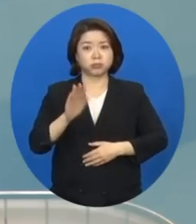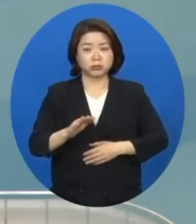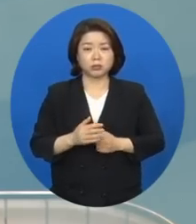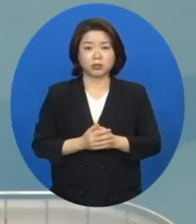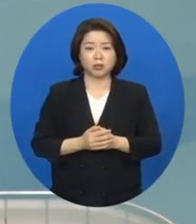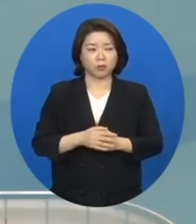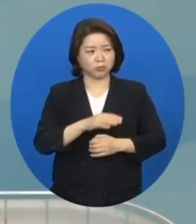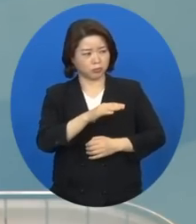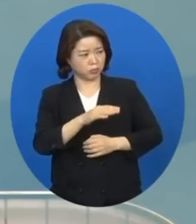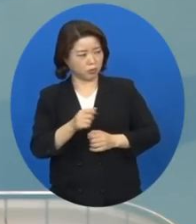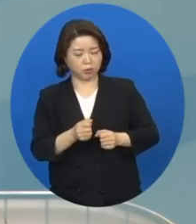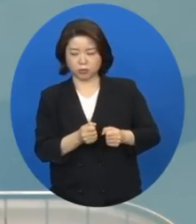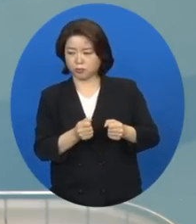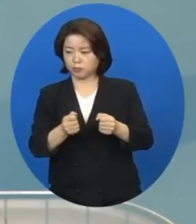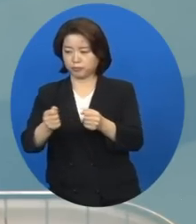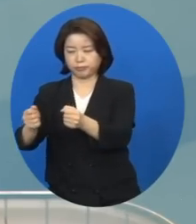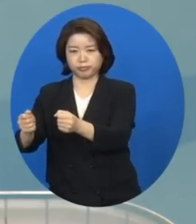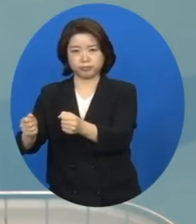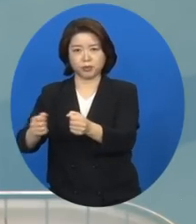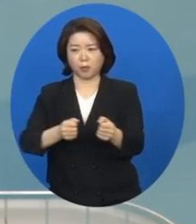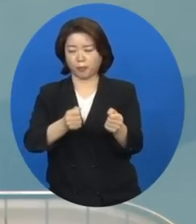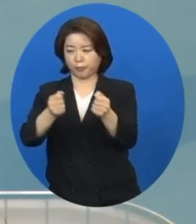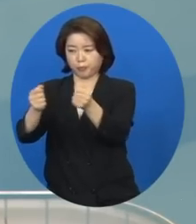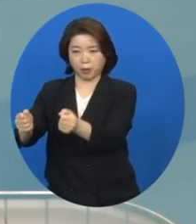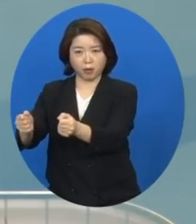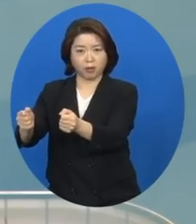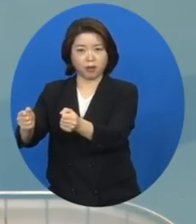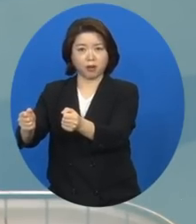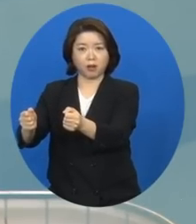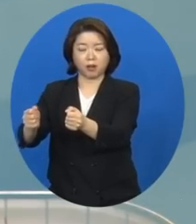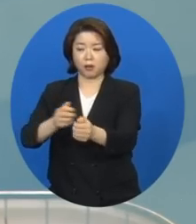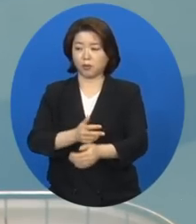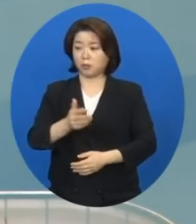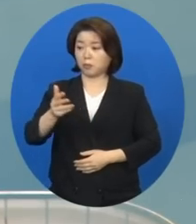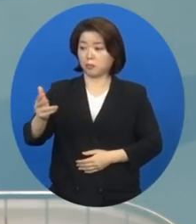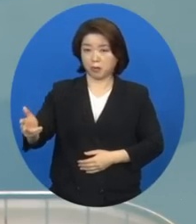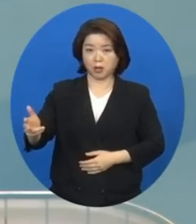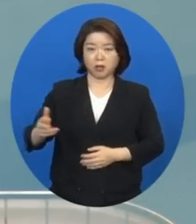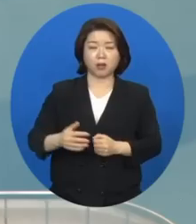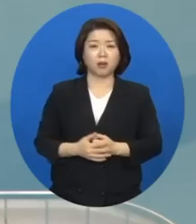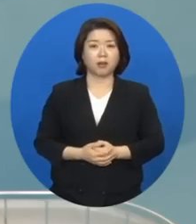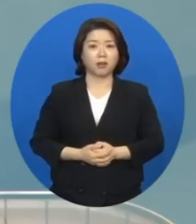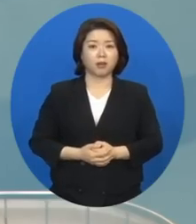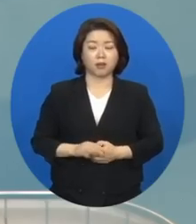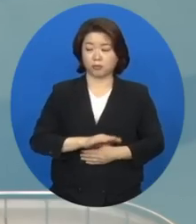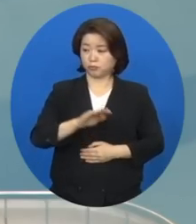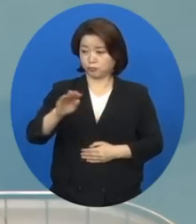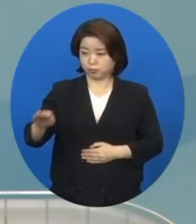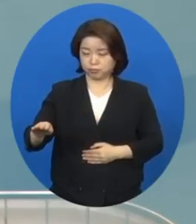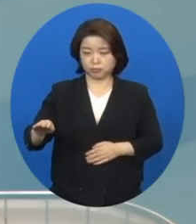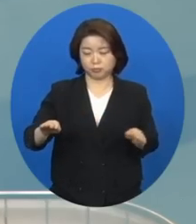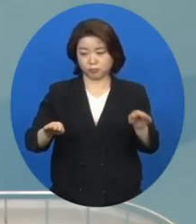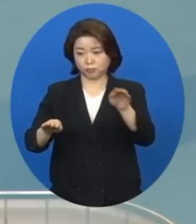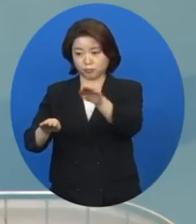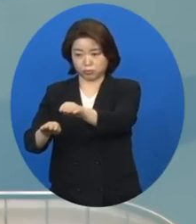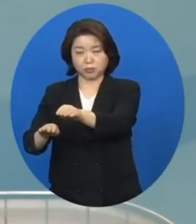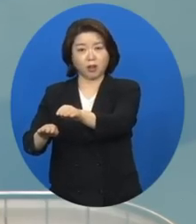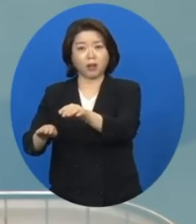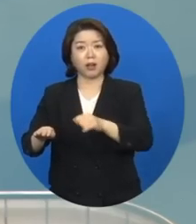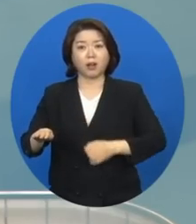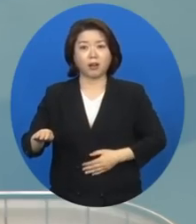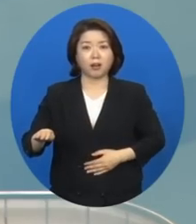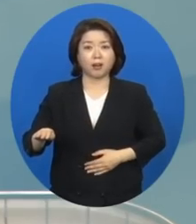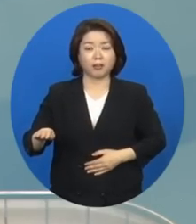그래도 그 뭐 대라고 하니까 그래도 대야 되겠다 하고 세웠는데 갓길에 세우고